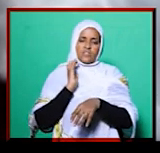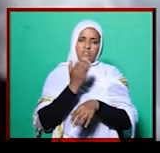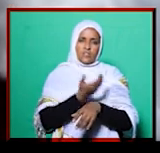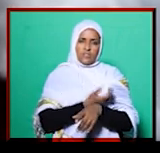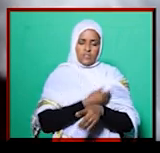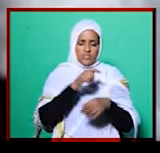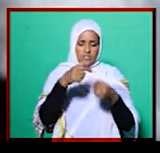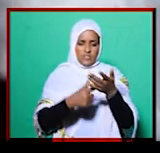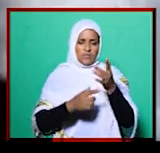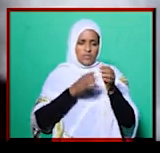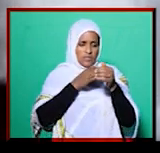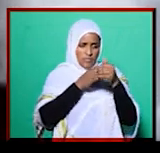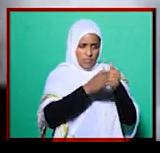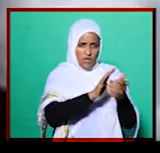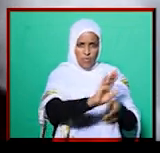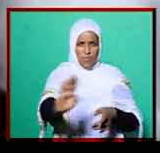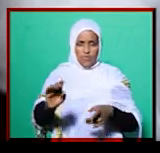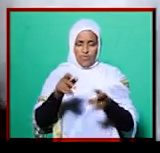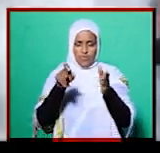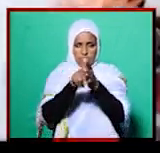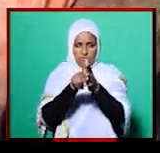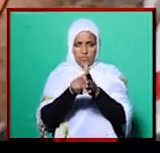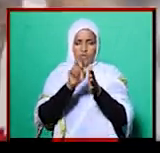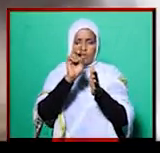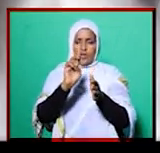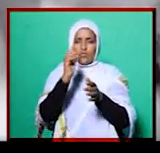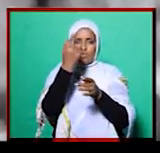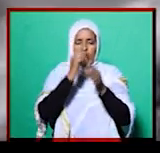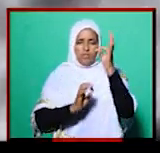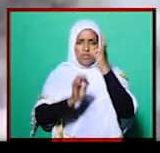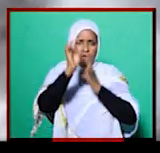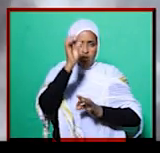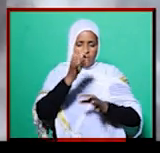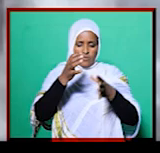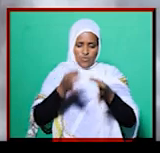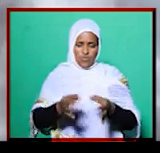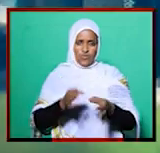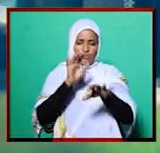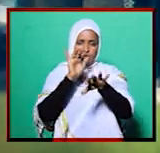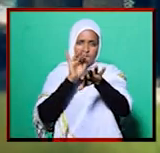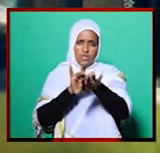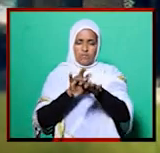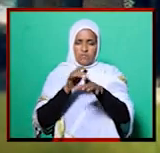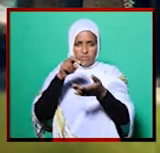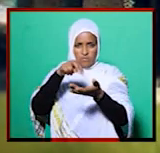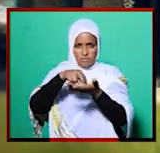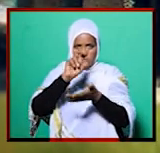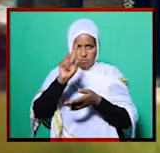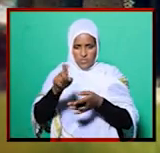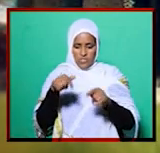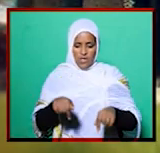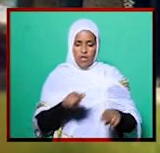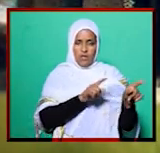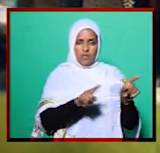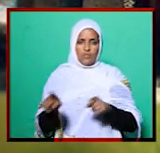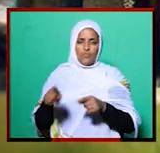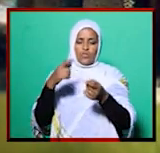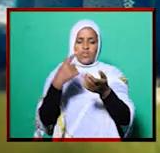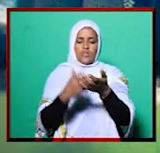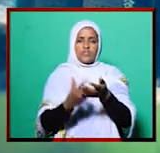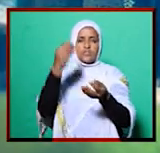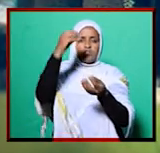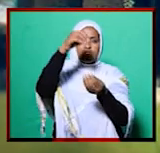ጉዳያችን መካከል ቤተ ክርስቲያናችን ስለምትመራባቸው ስለ ዶግማ ቀኖናና ትውፊት የተወሰኑ ነጥቦችን